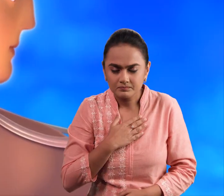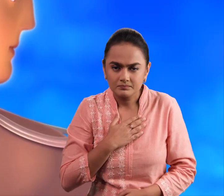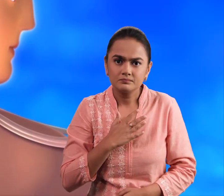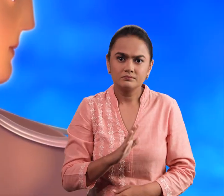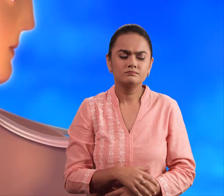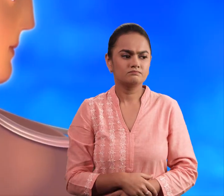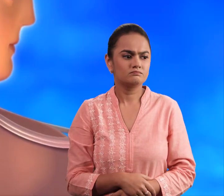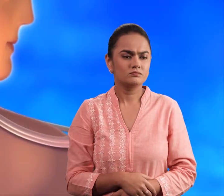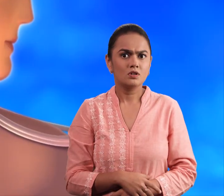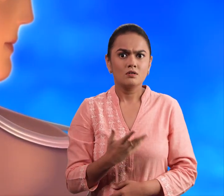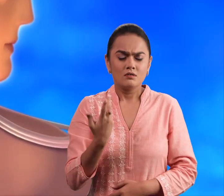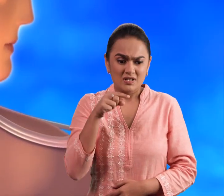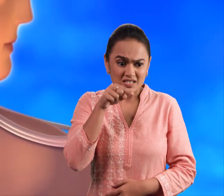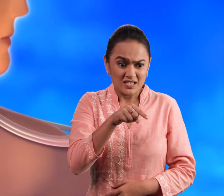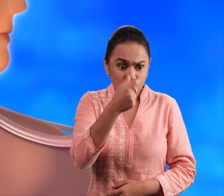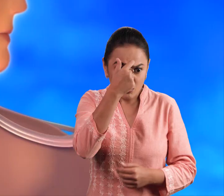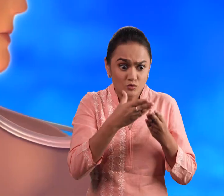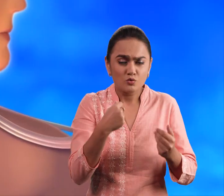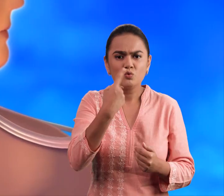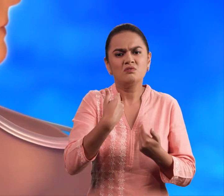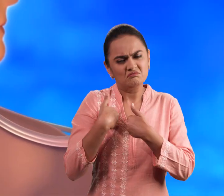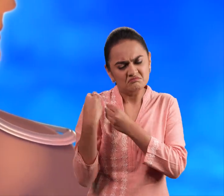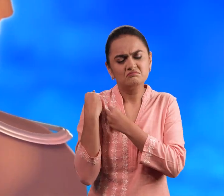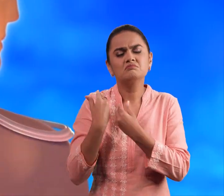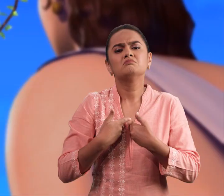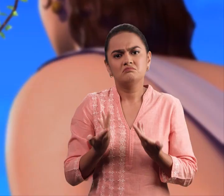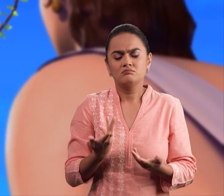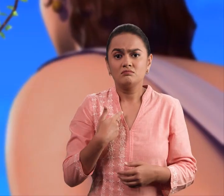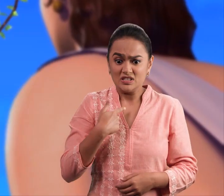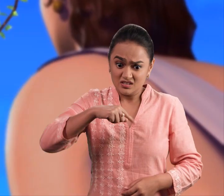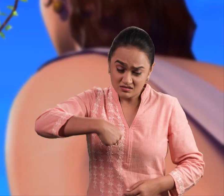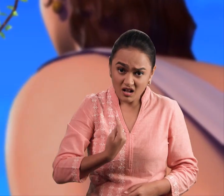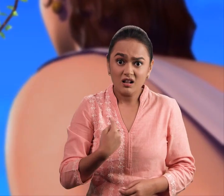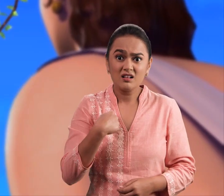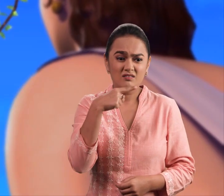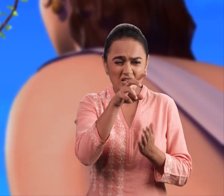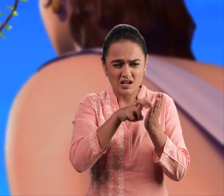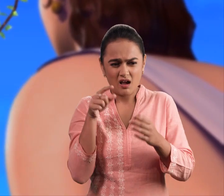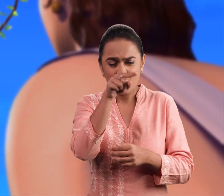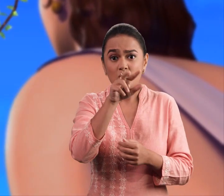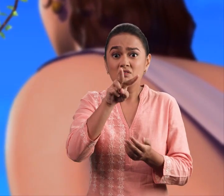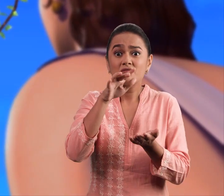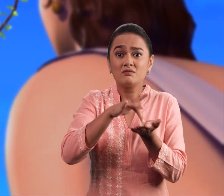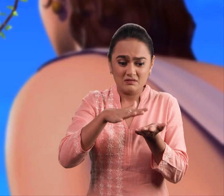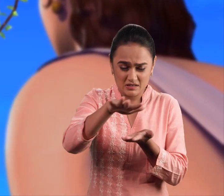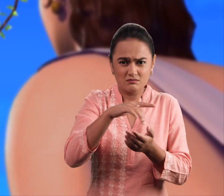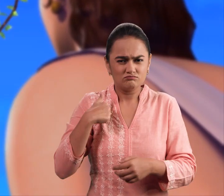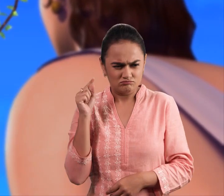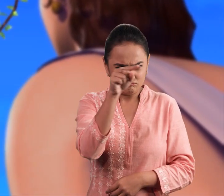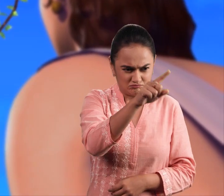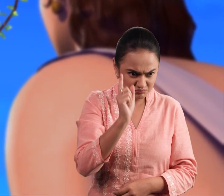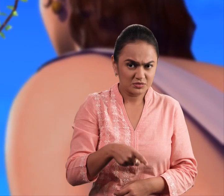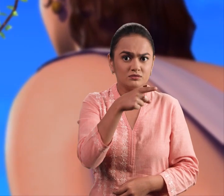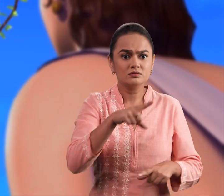भगवान। और इस समस्या का समाधान मुझे ही करना होगा। मुझे स्वयं ही पृथ्वी के उस गांव वृंदावन जाना